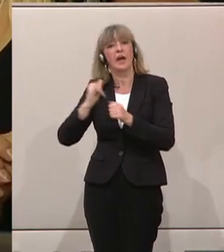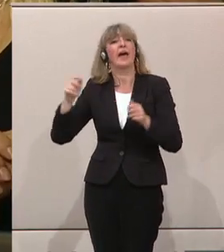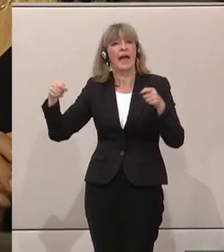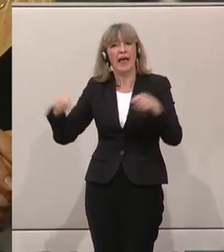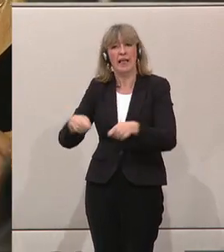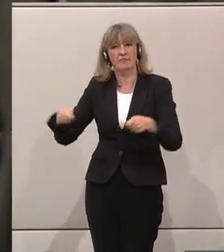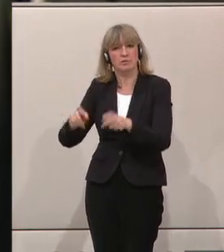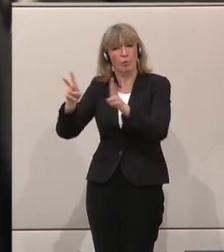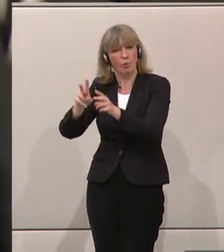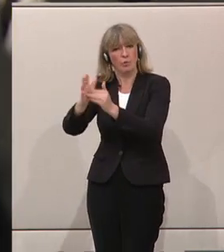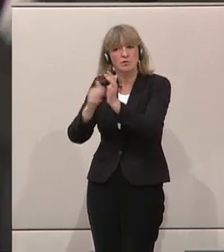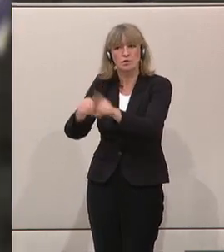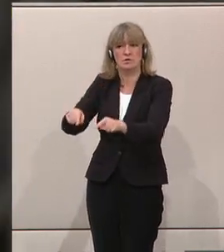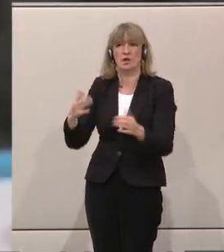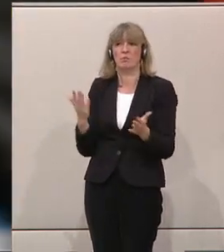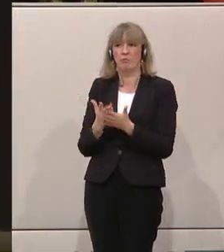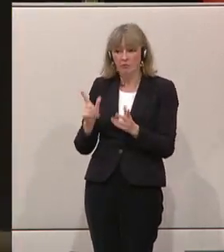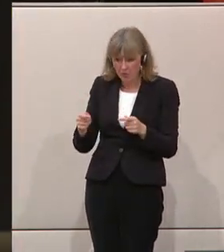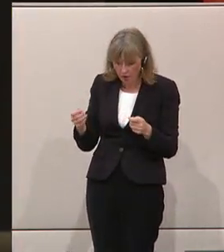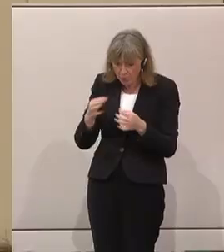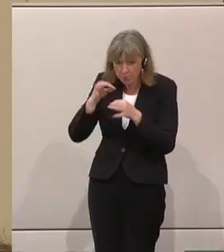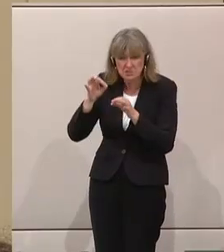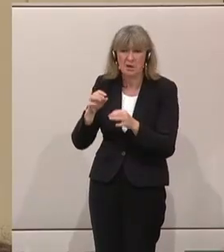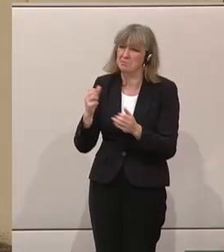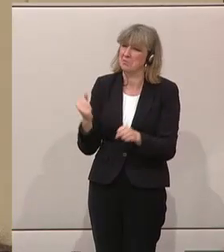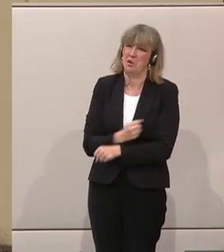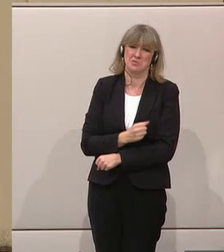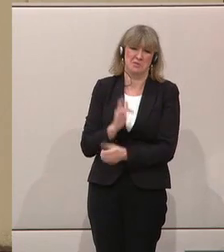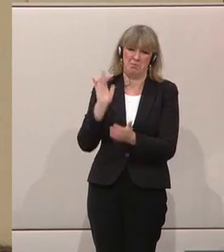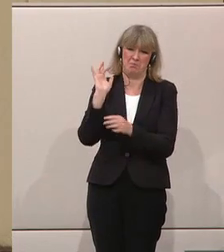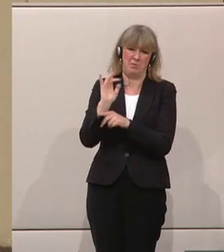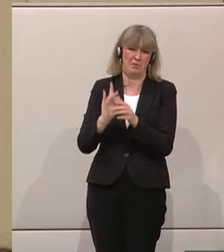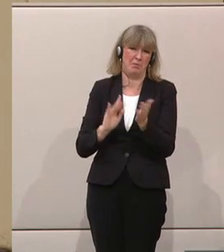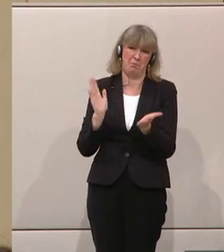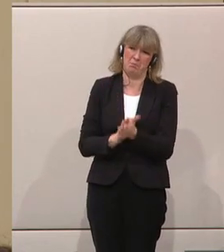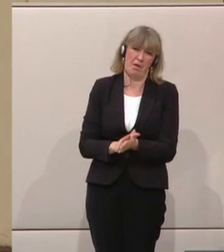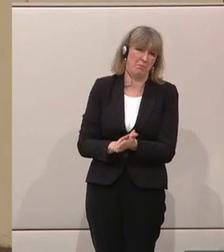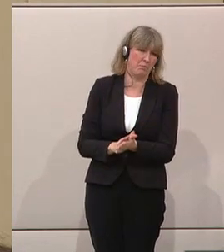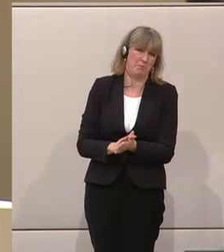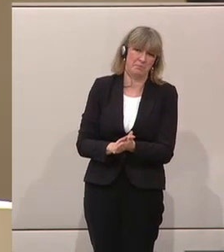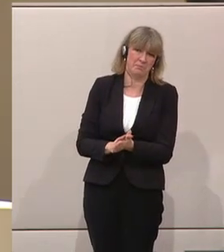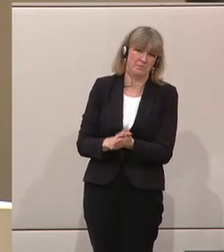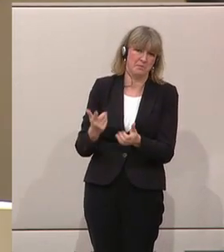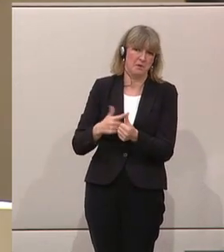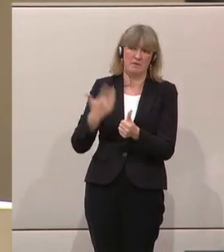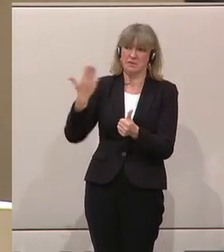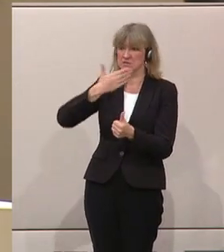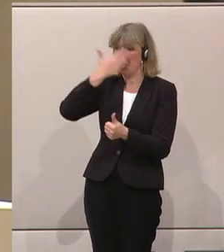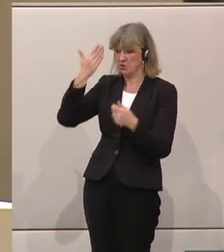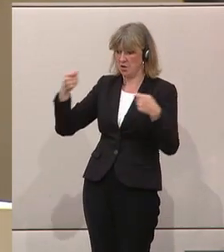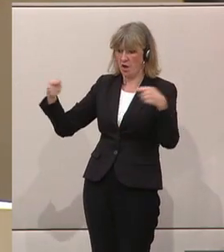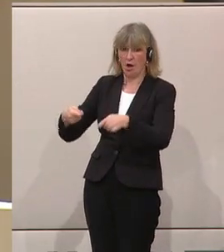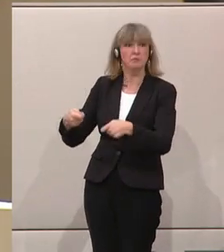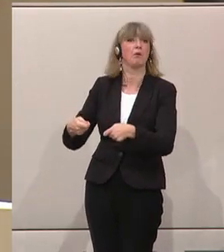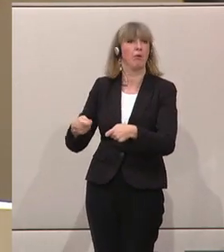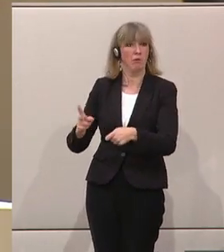System, und eher kosmetischen Verbesserungen bleiben die wesentlichen Kritikpunkte für mich dezidiert erhalten. Erstens, ausländische Investoren